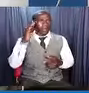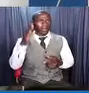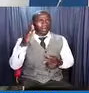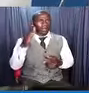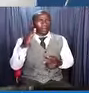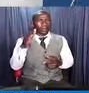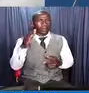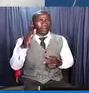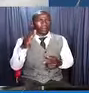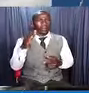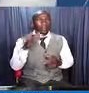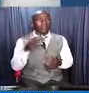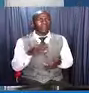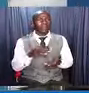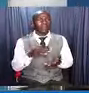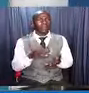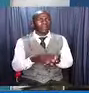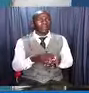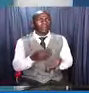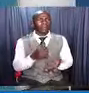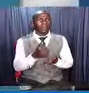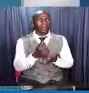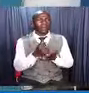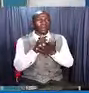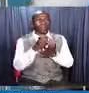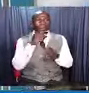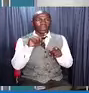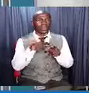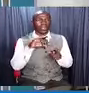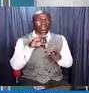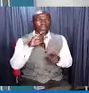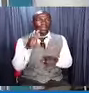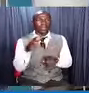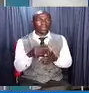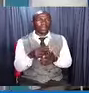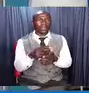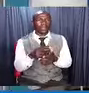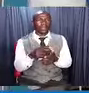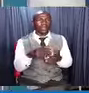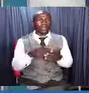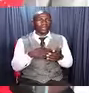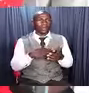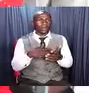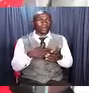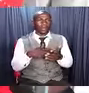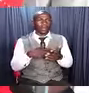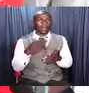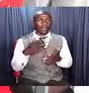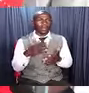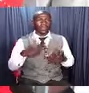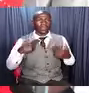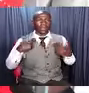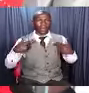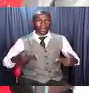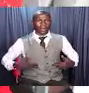call the pastor when you go over. Haya, utasika ibada maana pengo hapo. Because there kidogo nguvu za mwili hazijaje lakini uzima